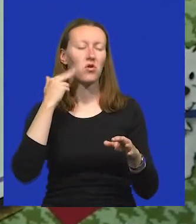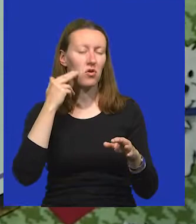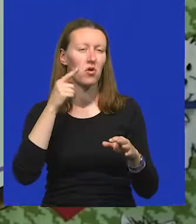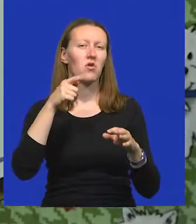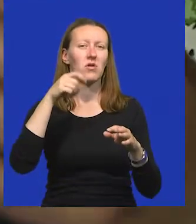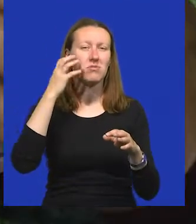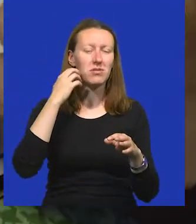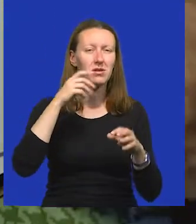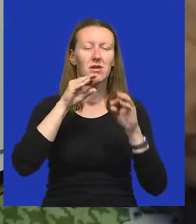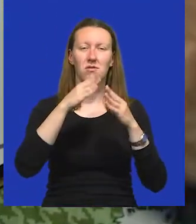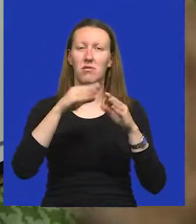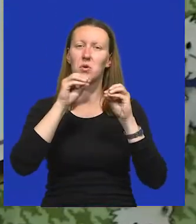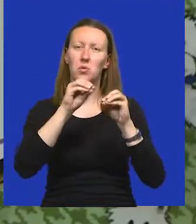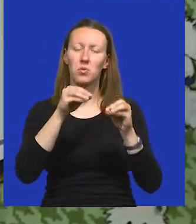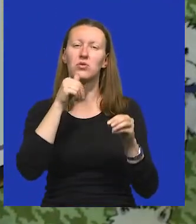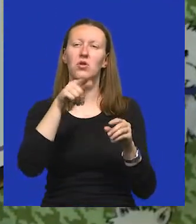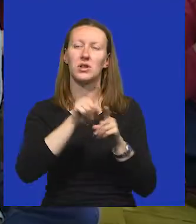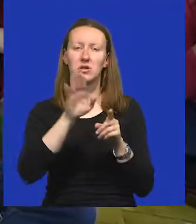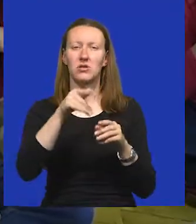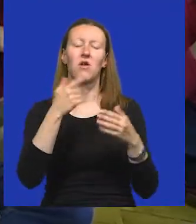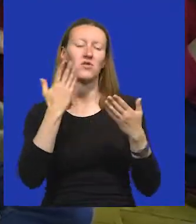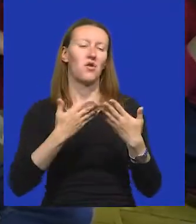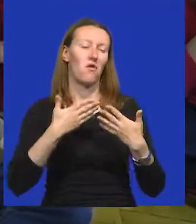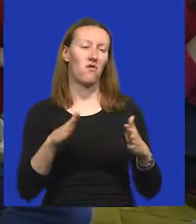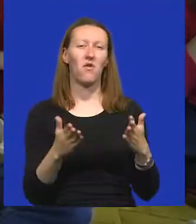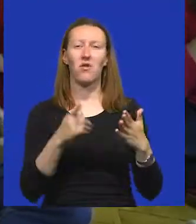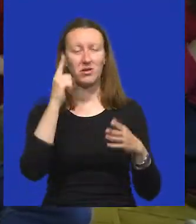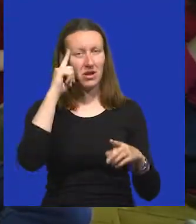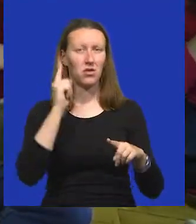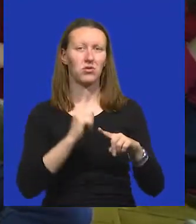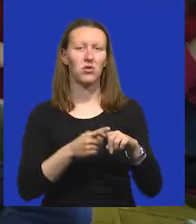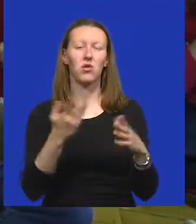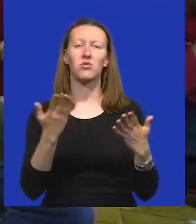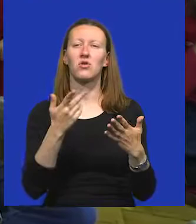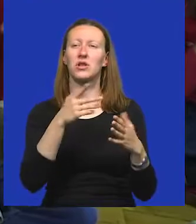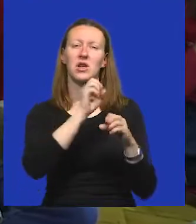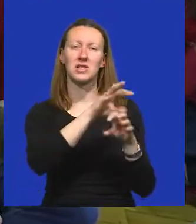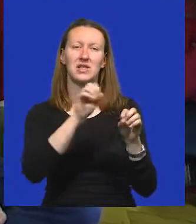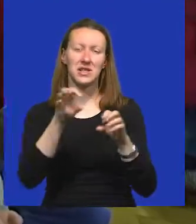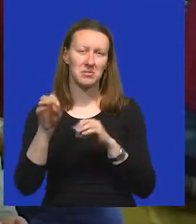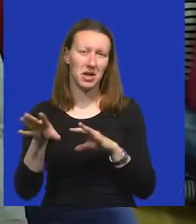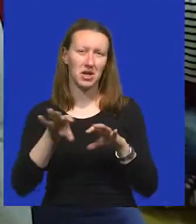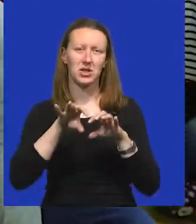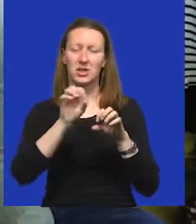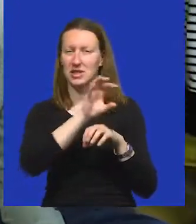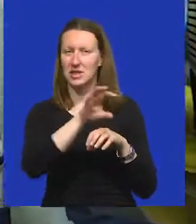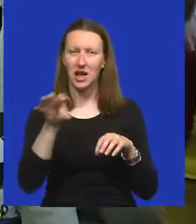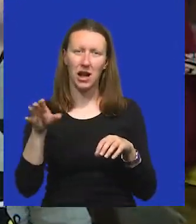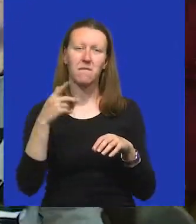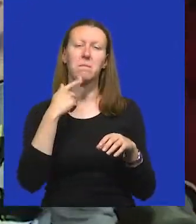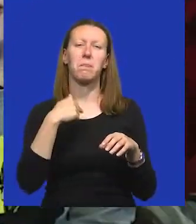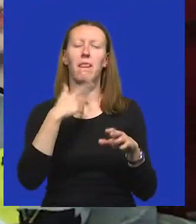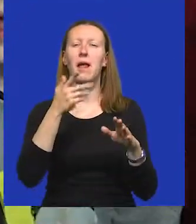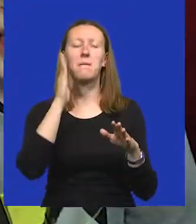il modo esatto di differenziare tutto quanto. Loro sono anche più aperti, sanno esattamente dove gettare quale rifiuto, così